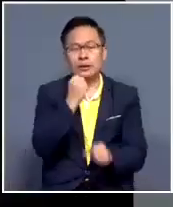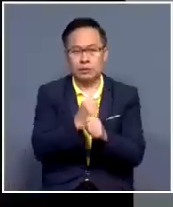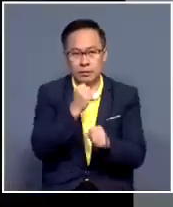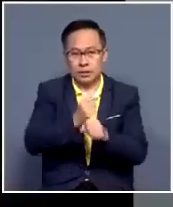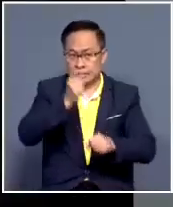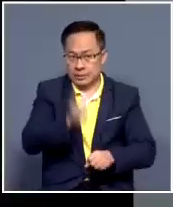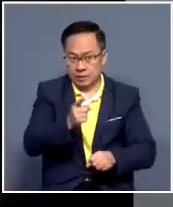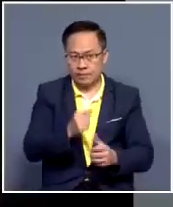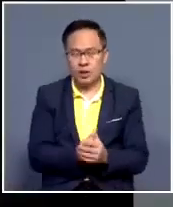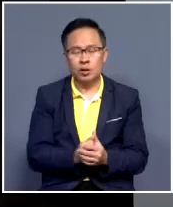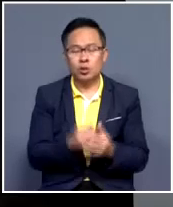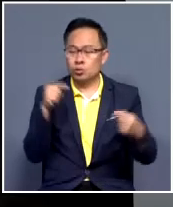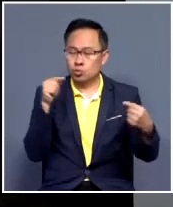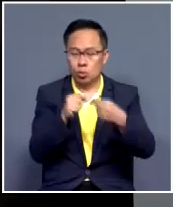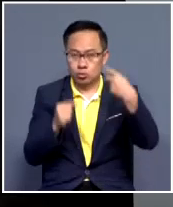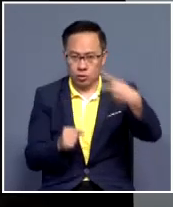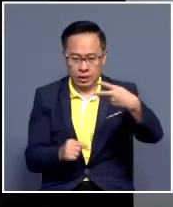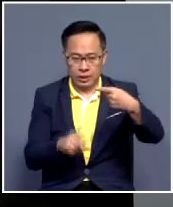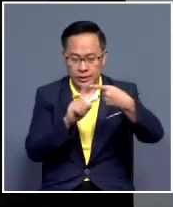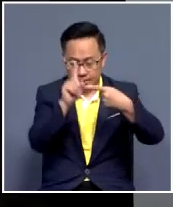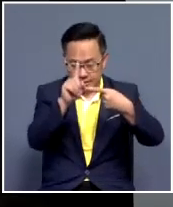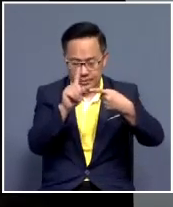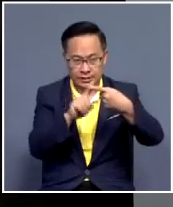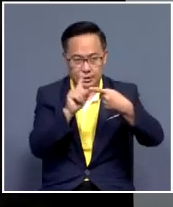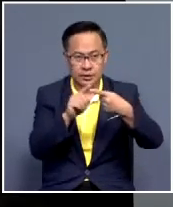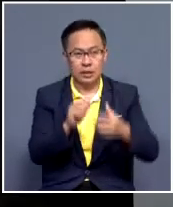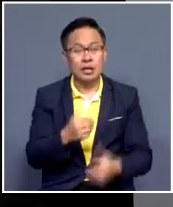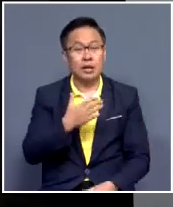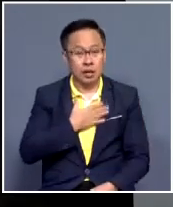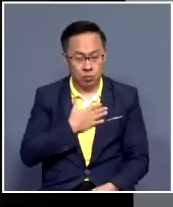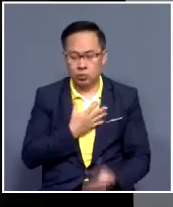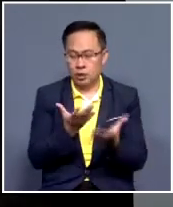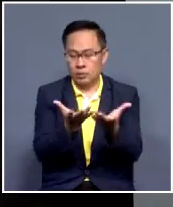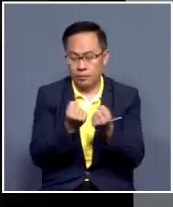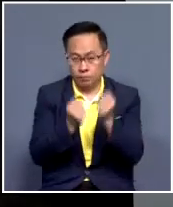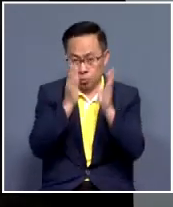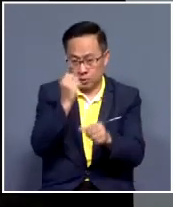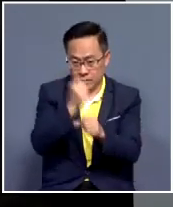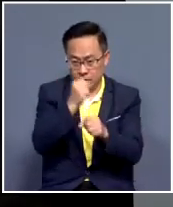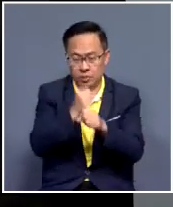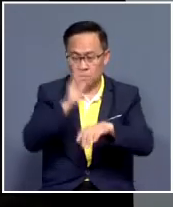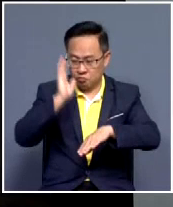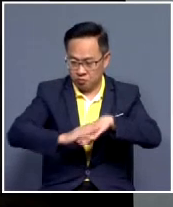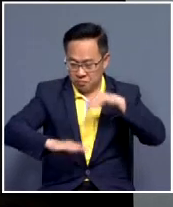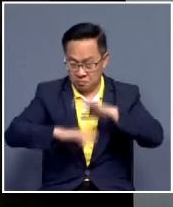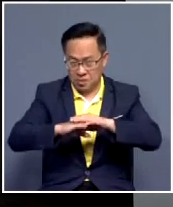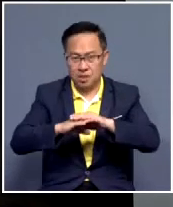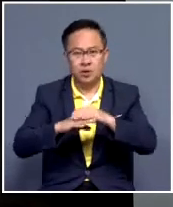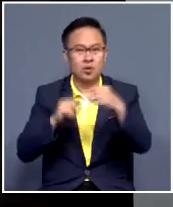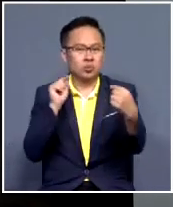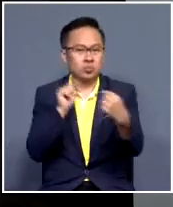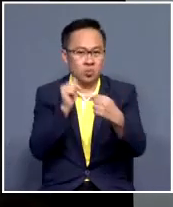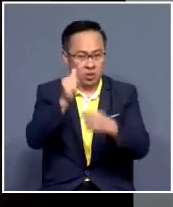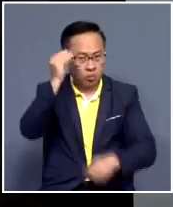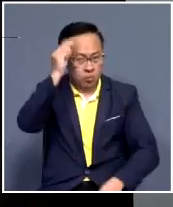เรื่องที่หนึ่งเลยเนี่ยก็คือเป็นเรื่องที่ว่าตอบโจทย์ในเรื่องของการที่เราจะได้ตัวบุคลากรที่มีความสามารถมีความ